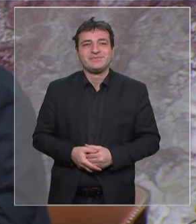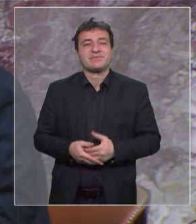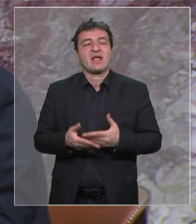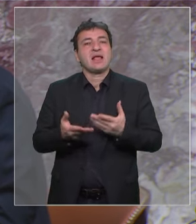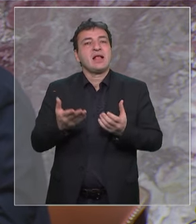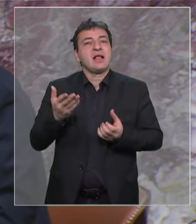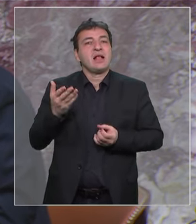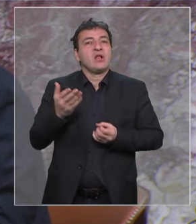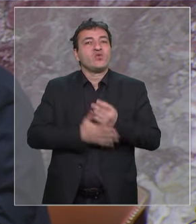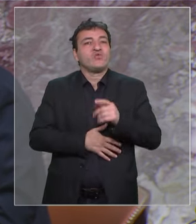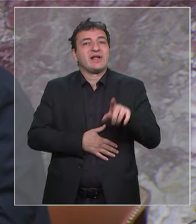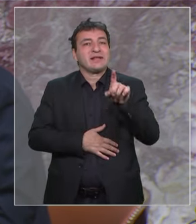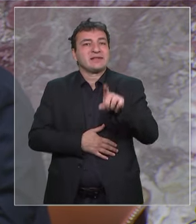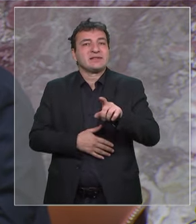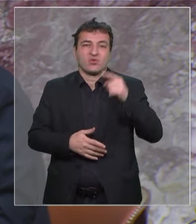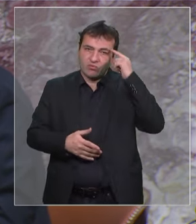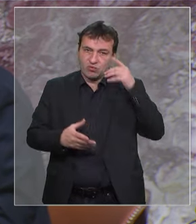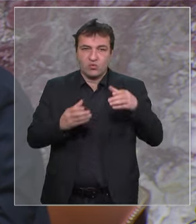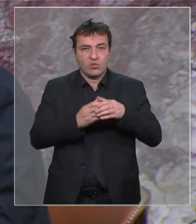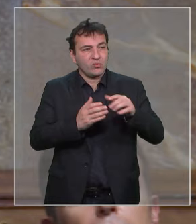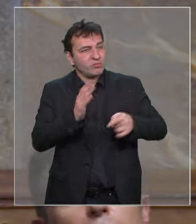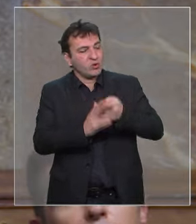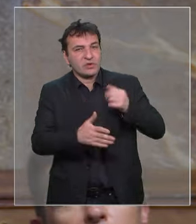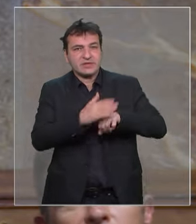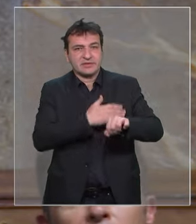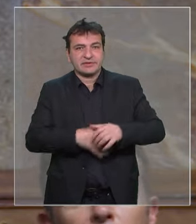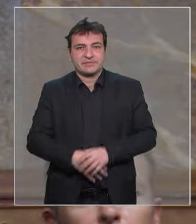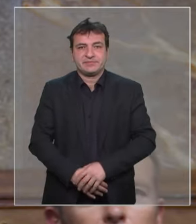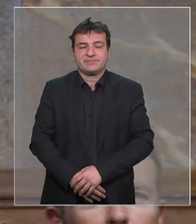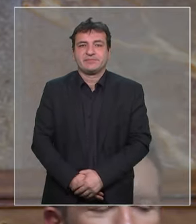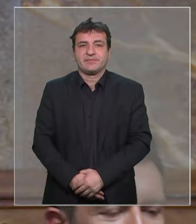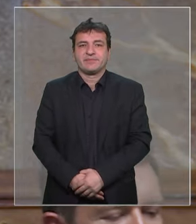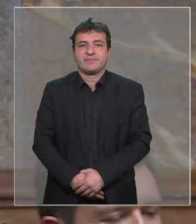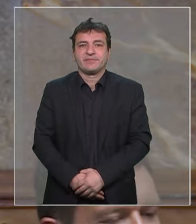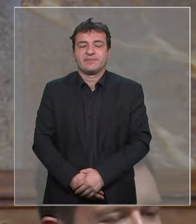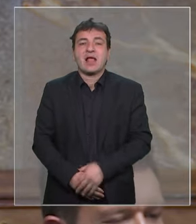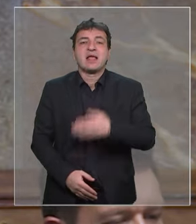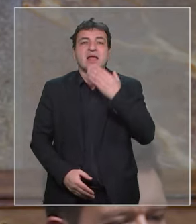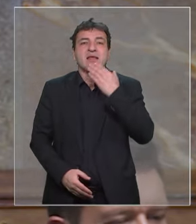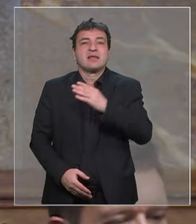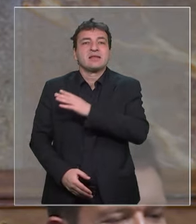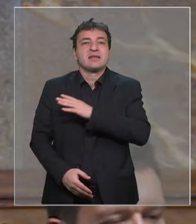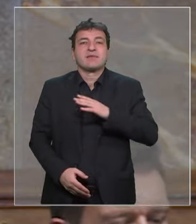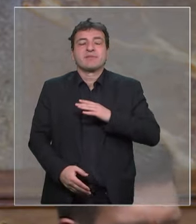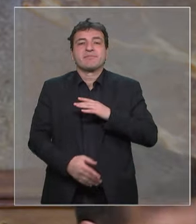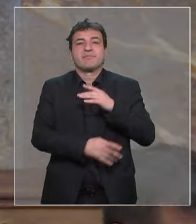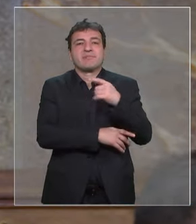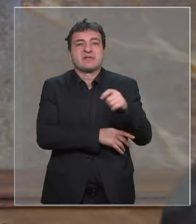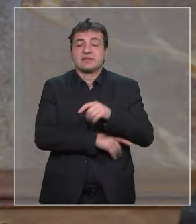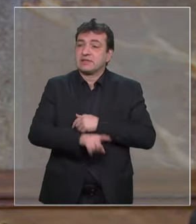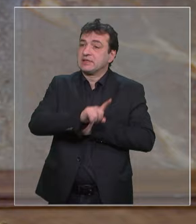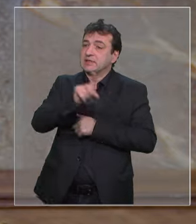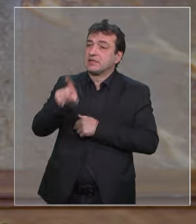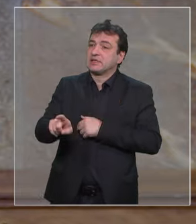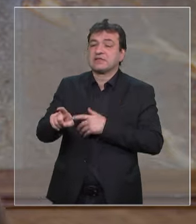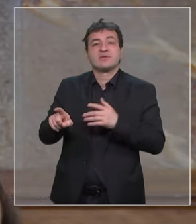est à Monsieur Fabrice Le Vigoureux pour le groupe Renaissance. Merci. Merci, Madame la Présidente. Ma question s'adresse à Monsieur Gabriel